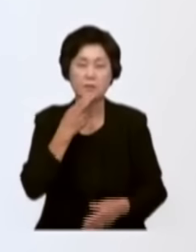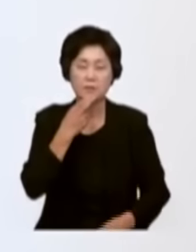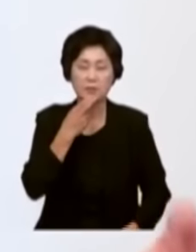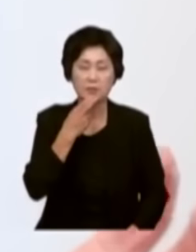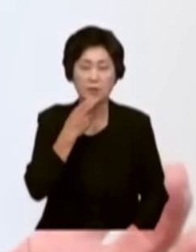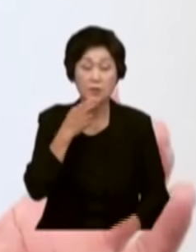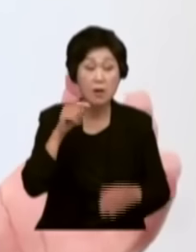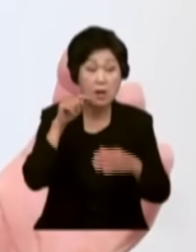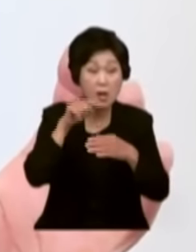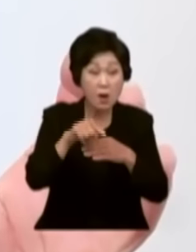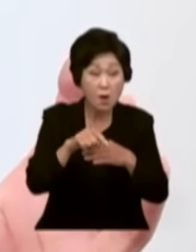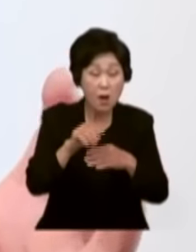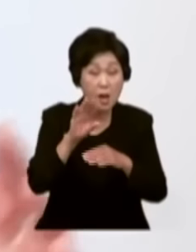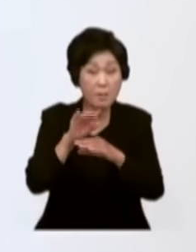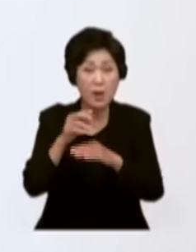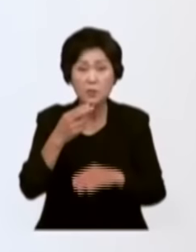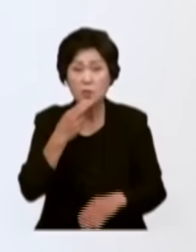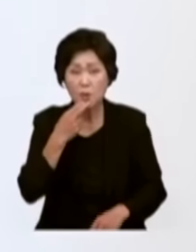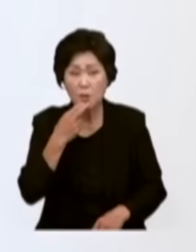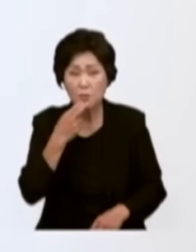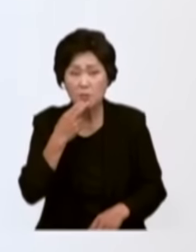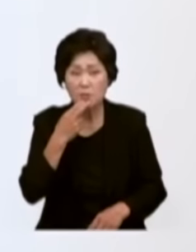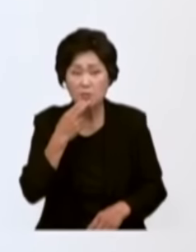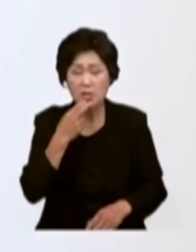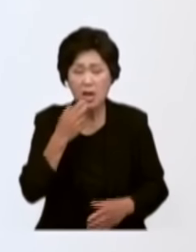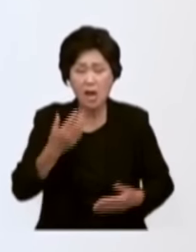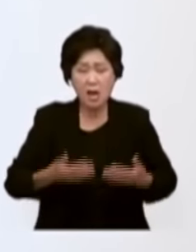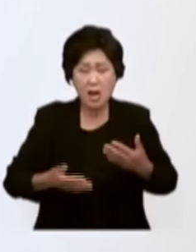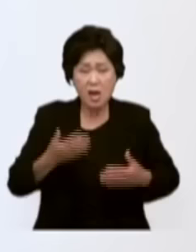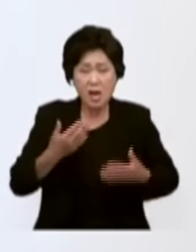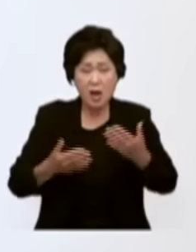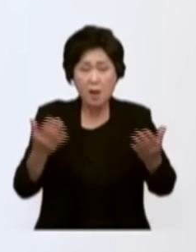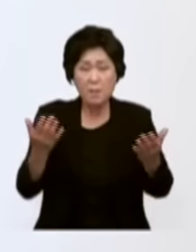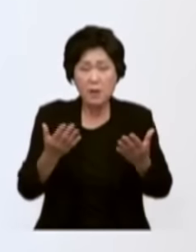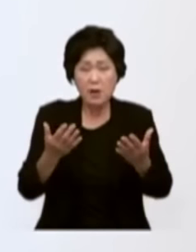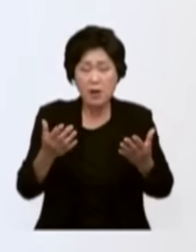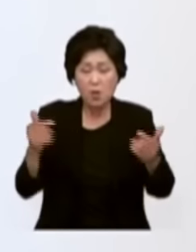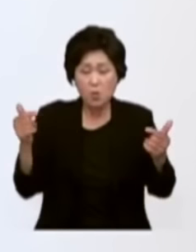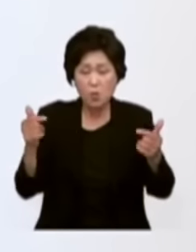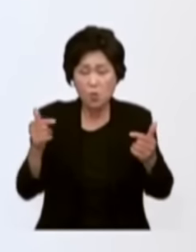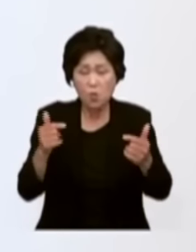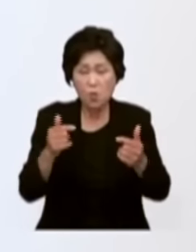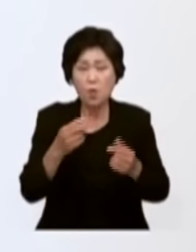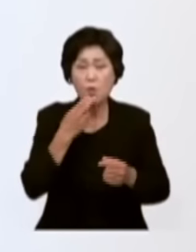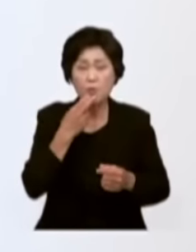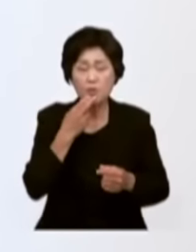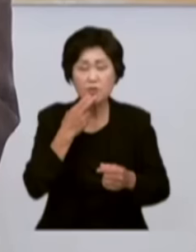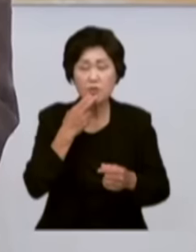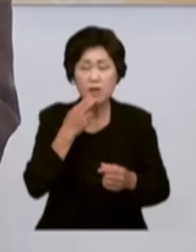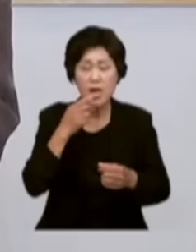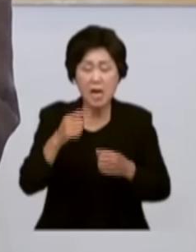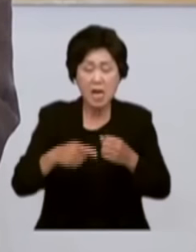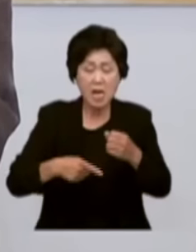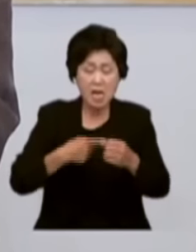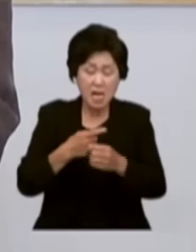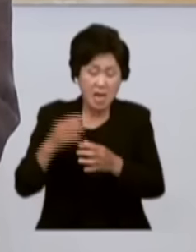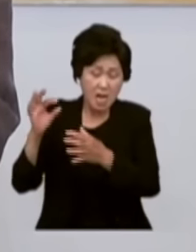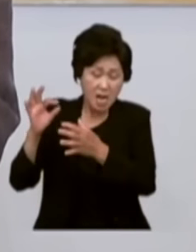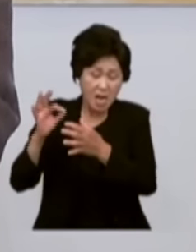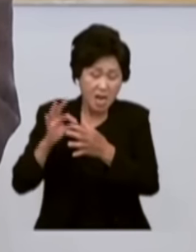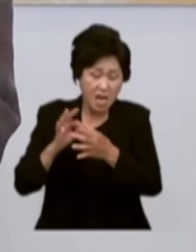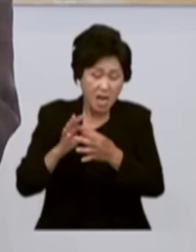네. 갑자기 그 많던 일들이 줄어버리니까 행사도 없고 1년 365일 중에 거의 매일 일하다시피 했거든요. 네네. 그게